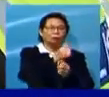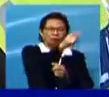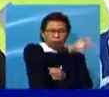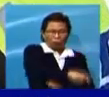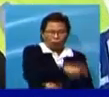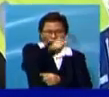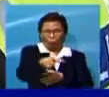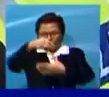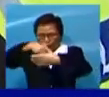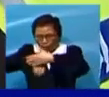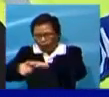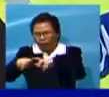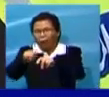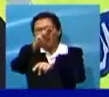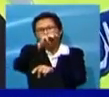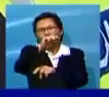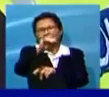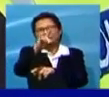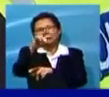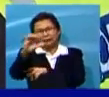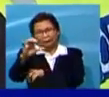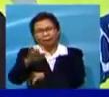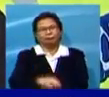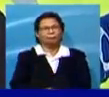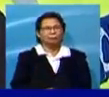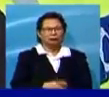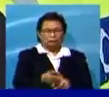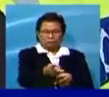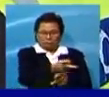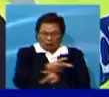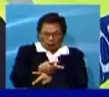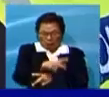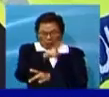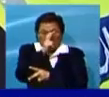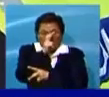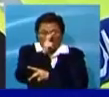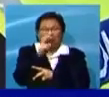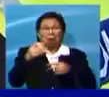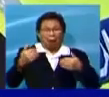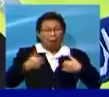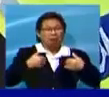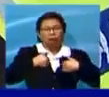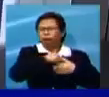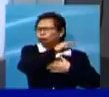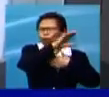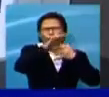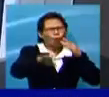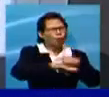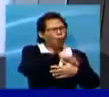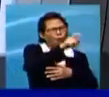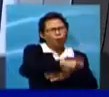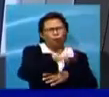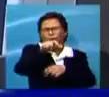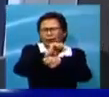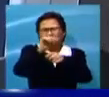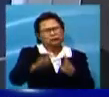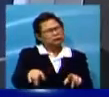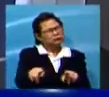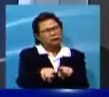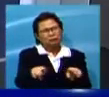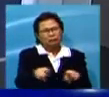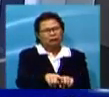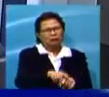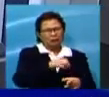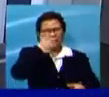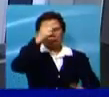yang memasuki kawasan MIEC. Kawalan ketat tersebut tidak mengecualikan mana-mana pihak termasuk semua petugas. Alat